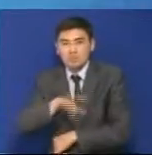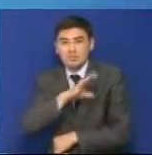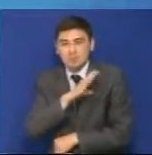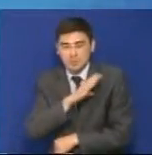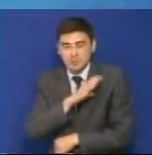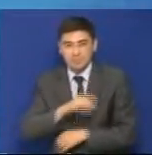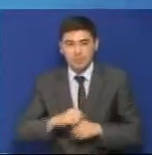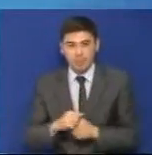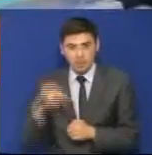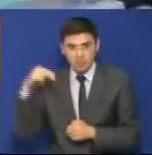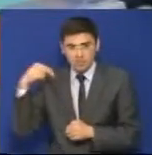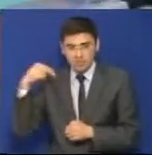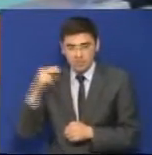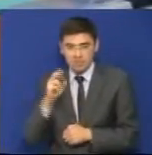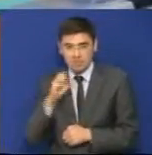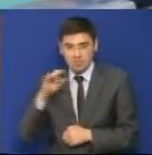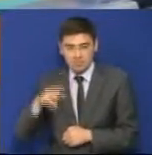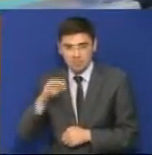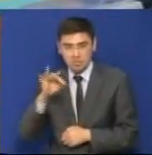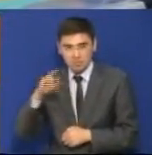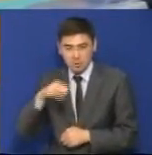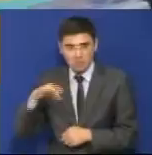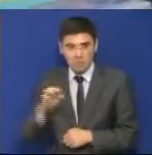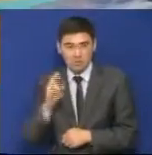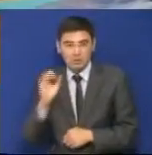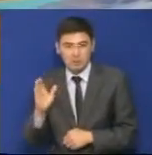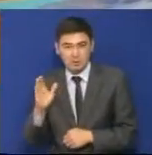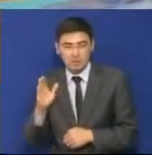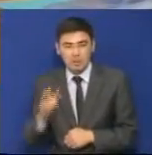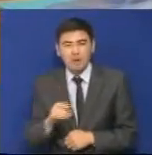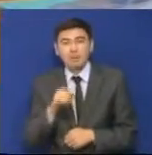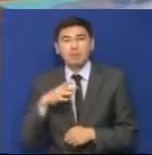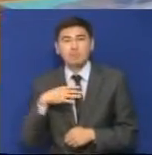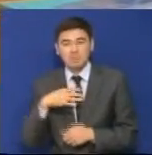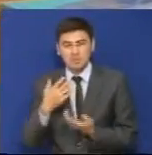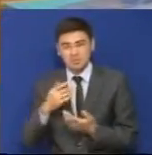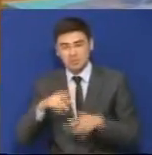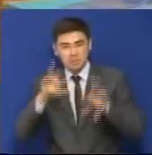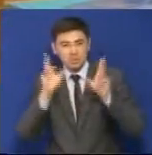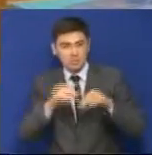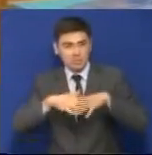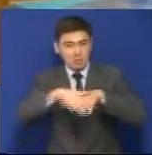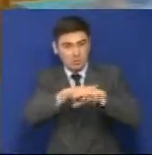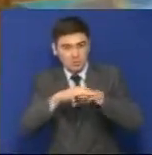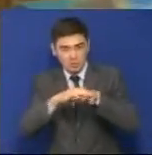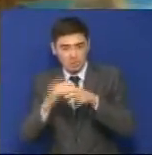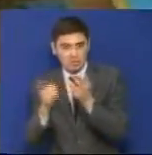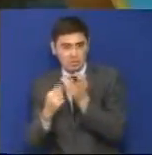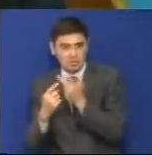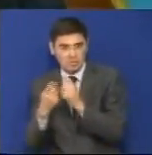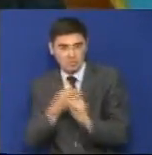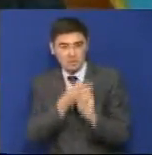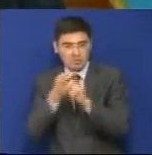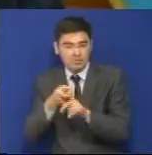мүшелерін қабылдаған президент Қасым Жомарт Тоқаев осы бағыттағы және жолдауда айтылған міндеттерді орындау үшін бірқатар тапсырма берді.